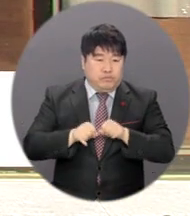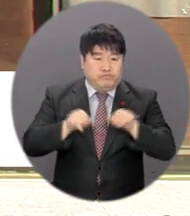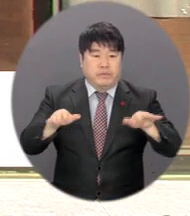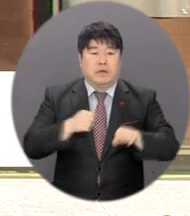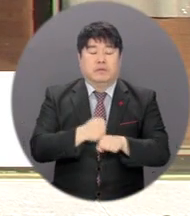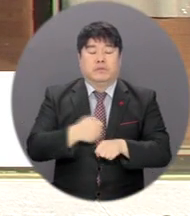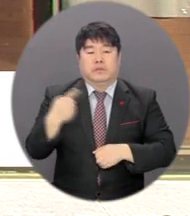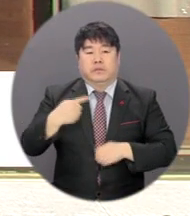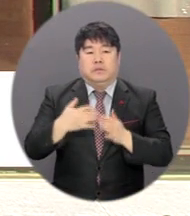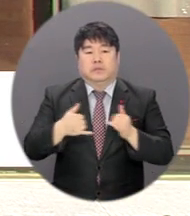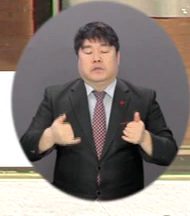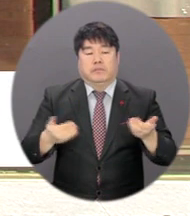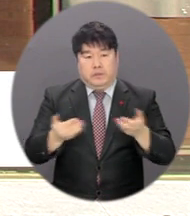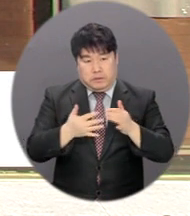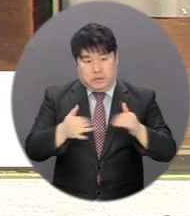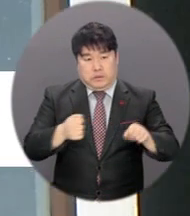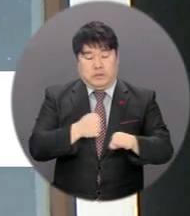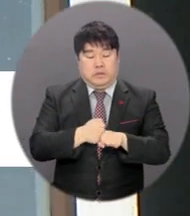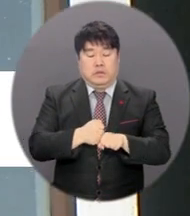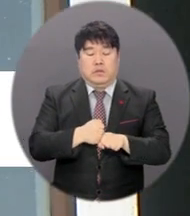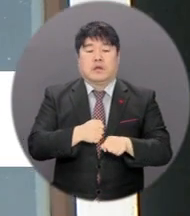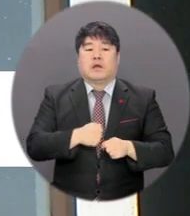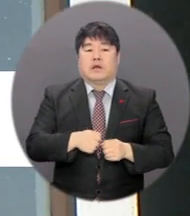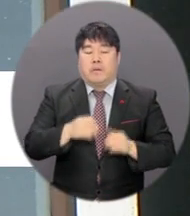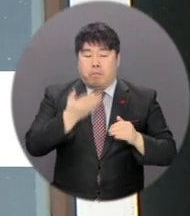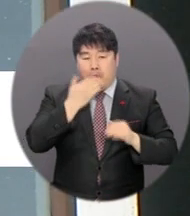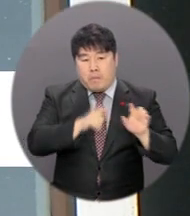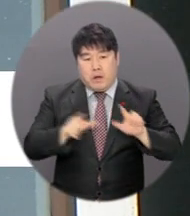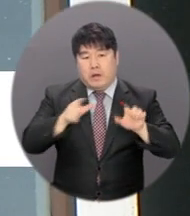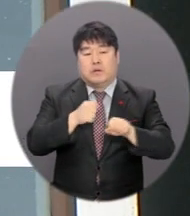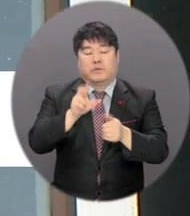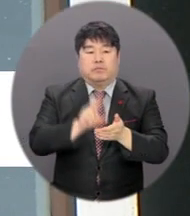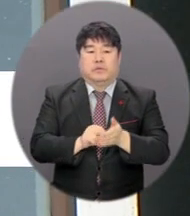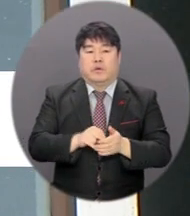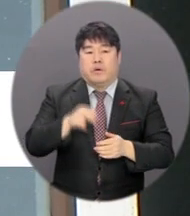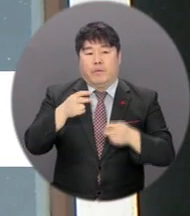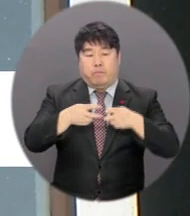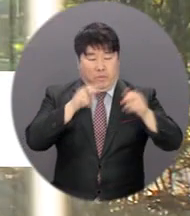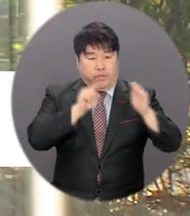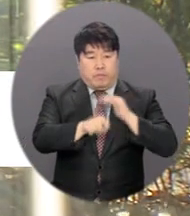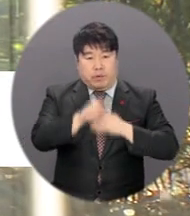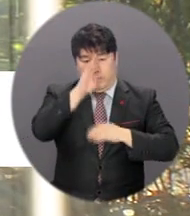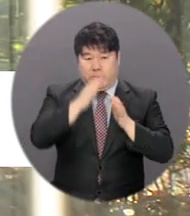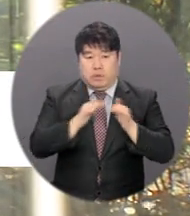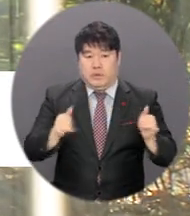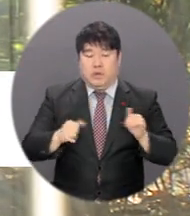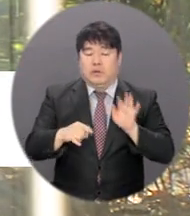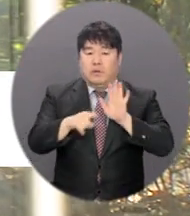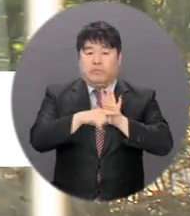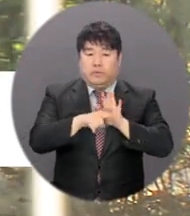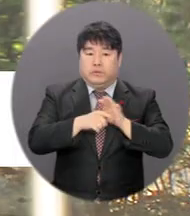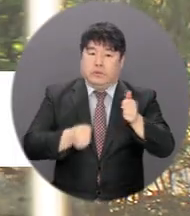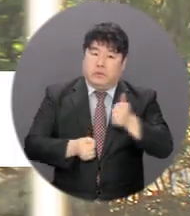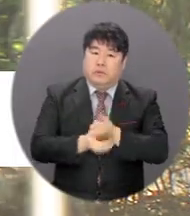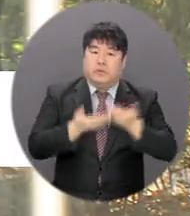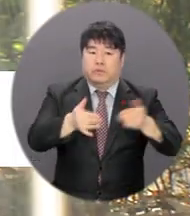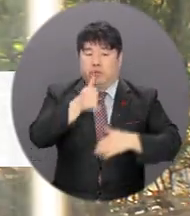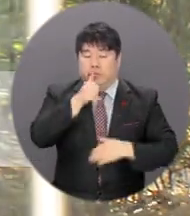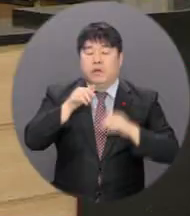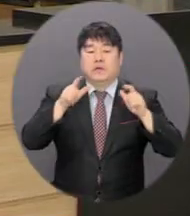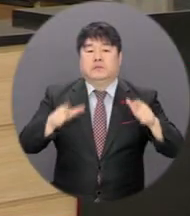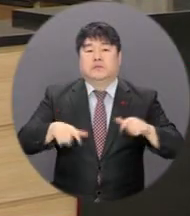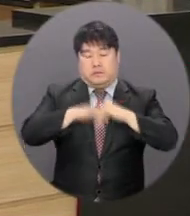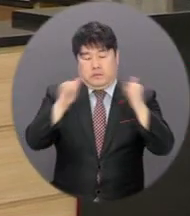임직원들의 생계는 물론 병원을 찾는 환자들의 진료에도 부정적인 영향을 미치고 있다고 호소했습니다. 또